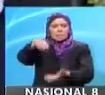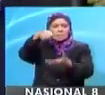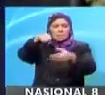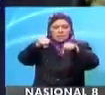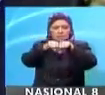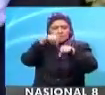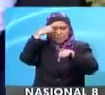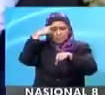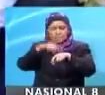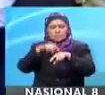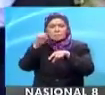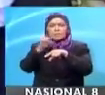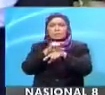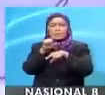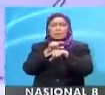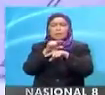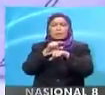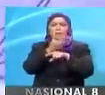haji.